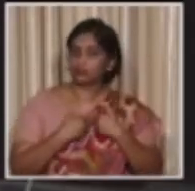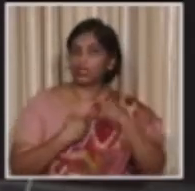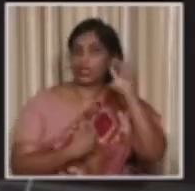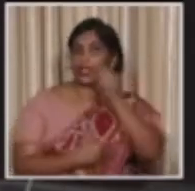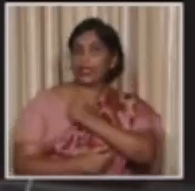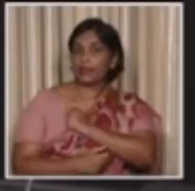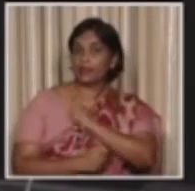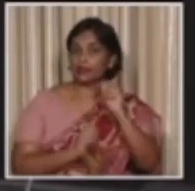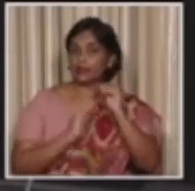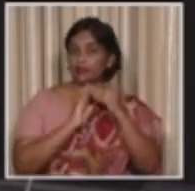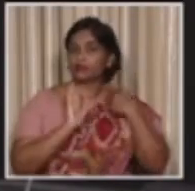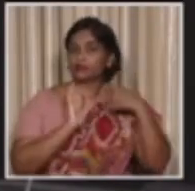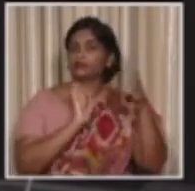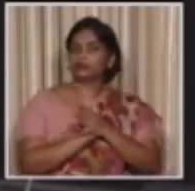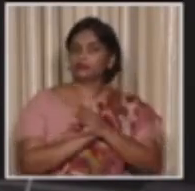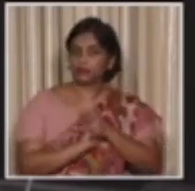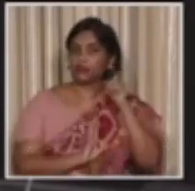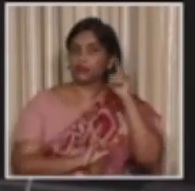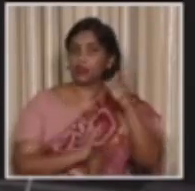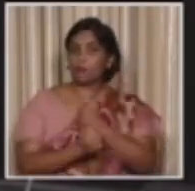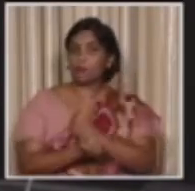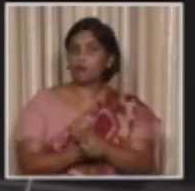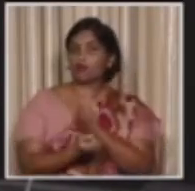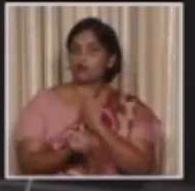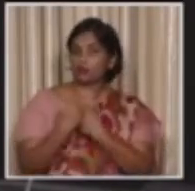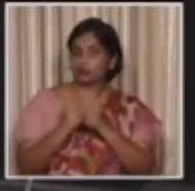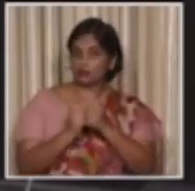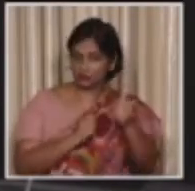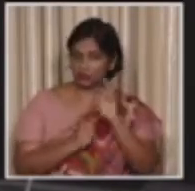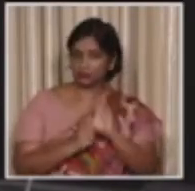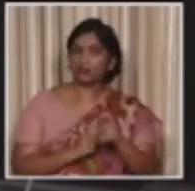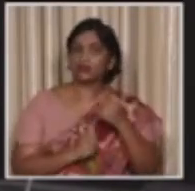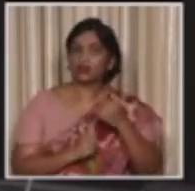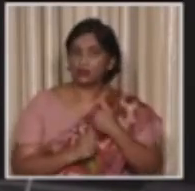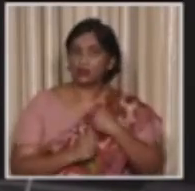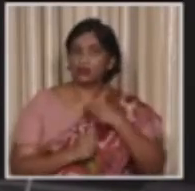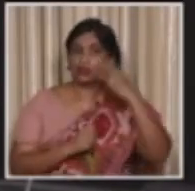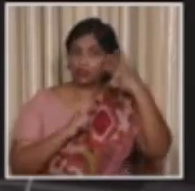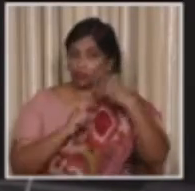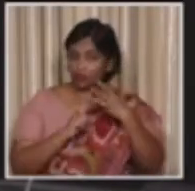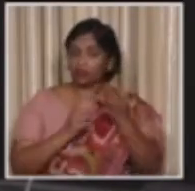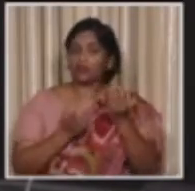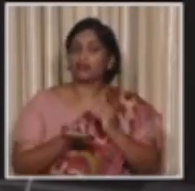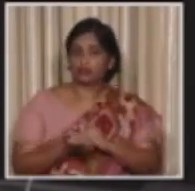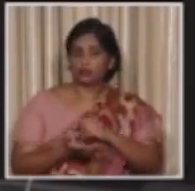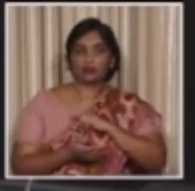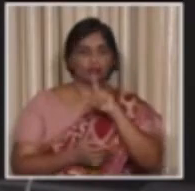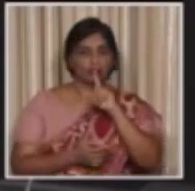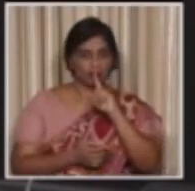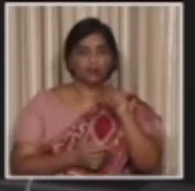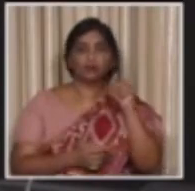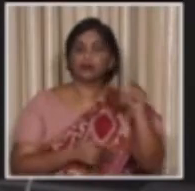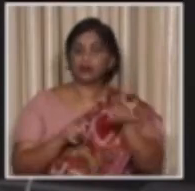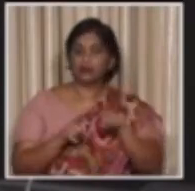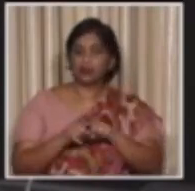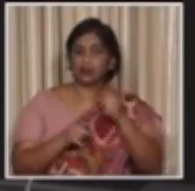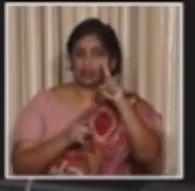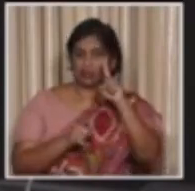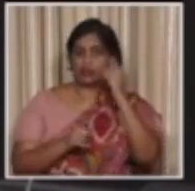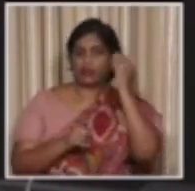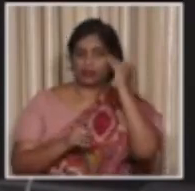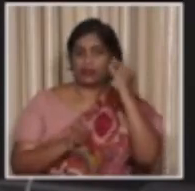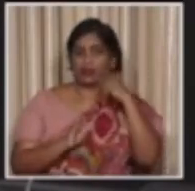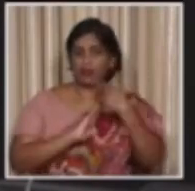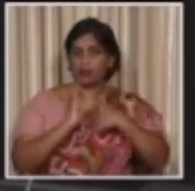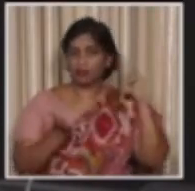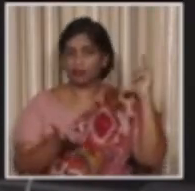තානාපති කාර්යාලය සමග එකතු වෙලා ඒ රටේ පොලිස් පරීක්ෂණ සිද්ධ කරනවා. මං අංක 3ක් වශයෙන් තවත් කාරණාවක් ඉදිරිපත් කරන්නම්. ඒ වගේම තවත් කාන්තාවක් ලංකාවට